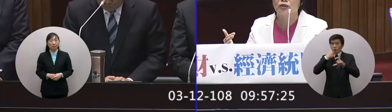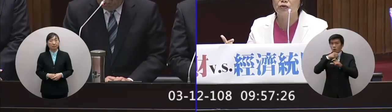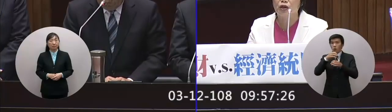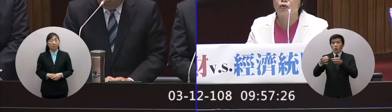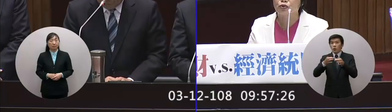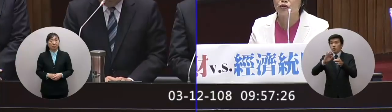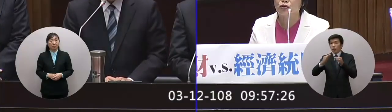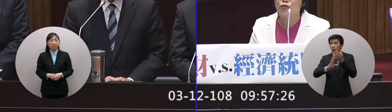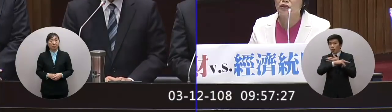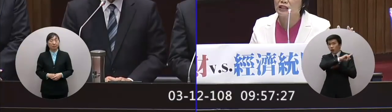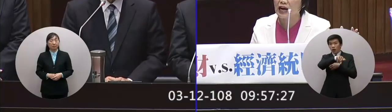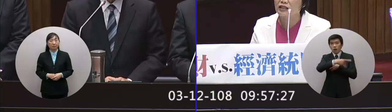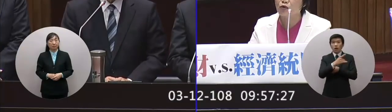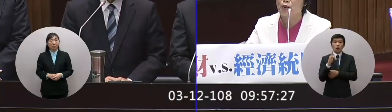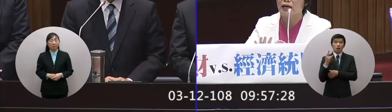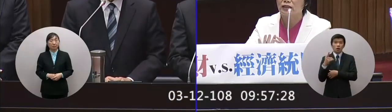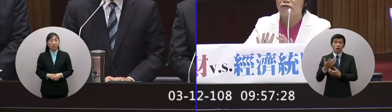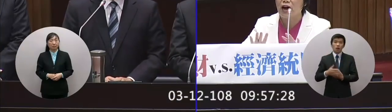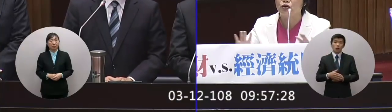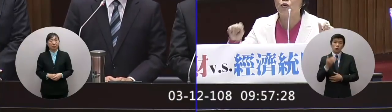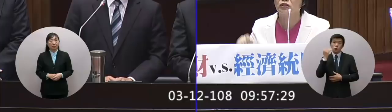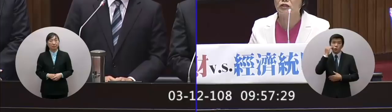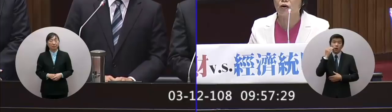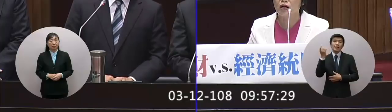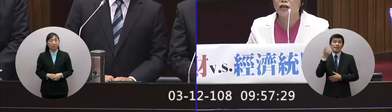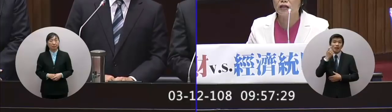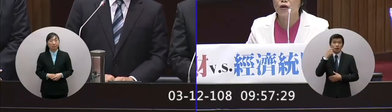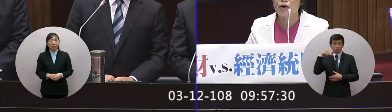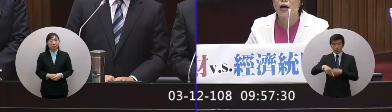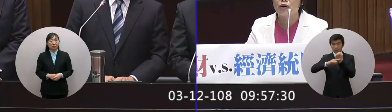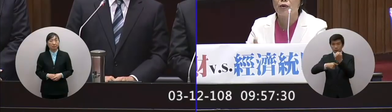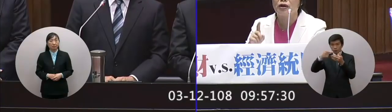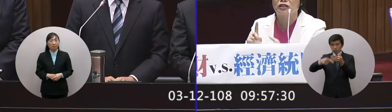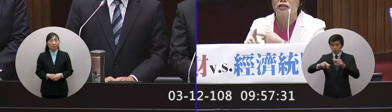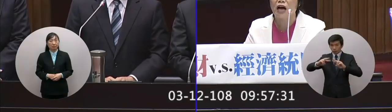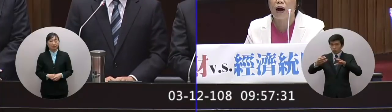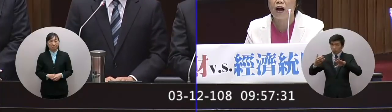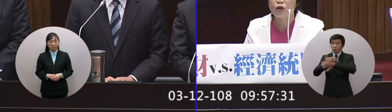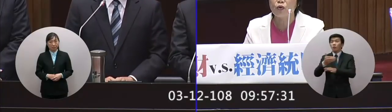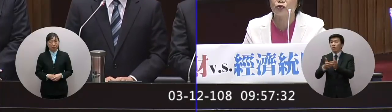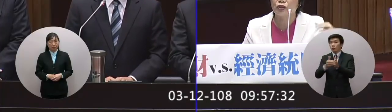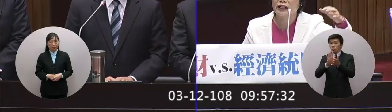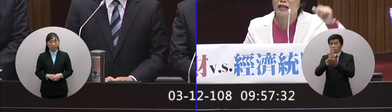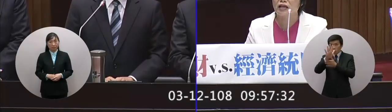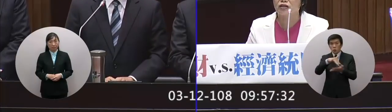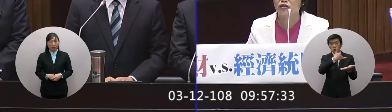是说，有人会估算说，如果这个台商我们把这个法案通过之后，可能未来回来会有10兆